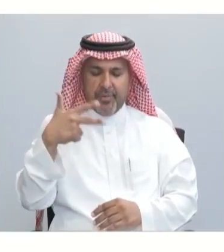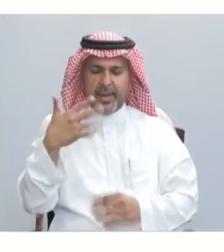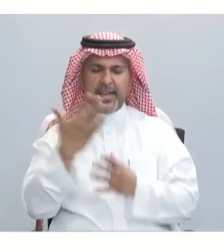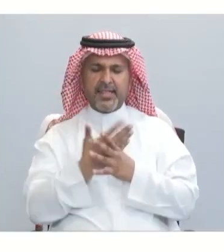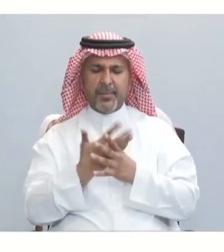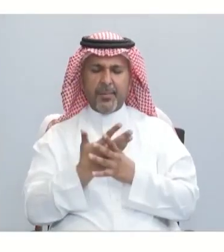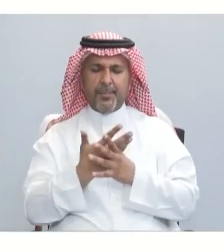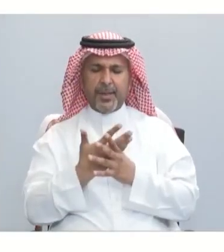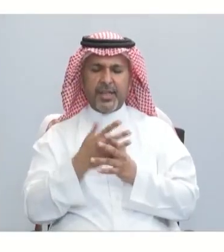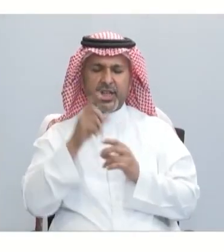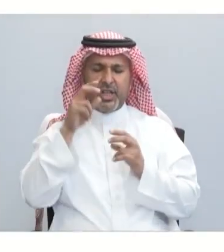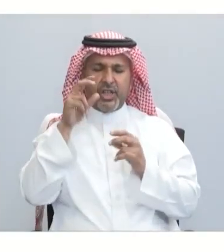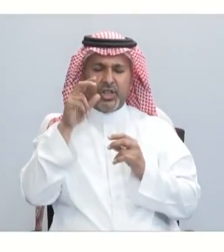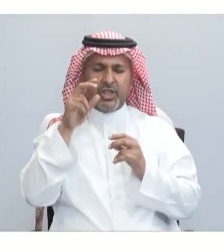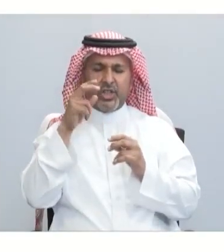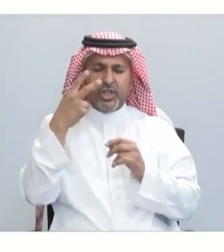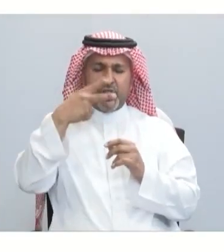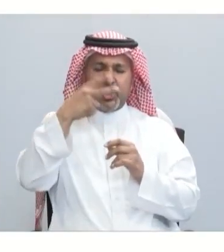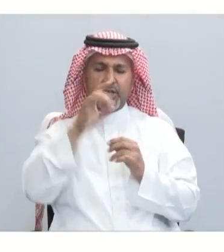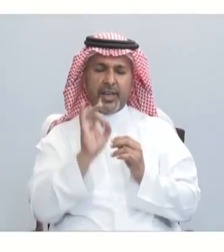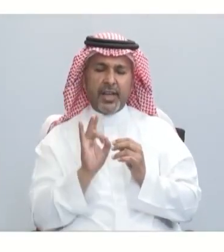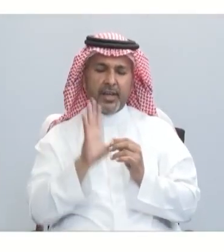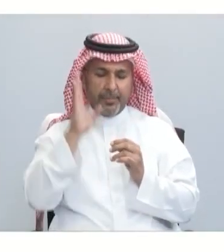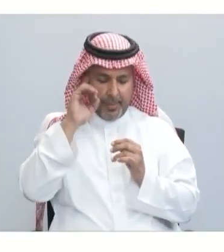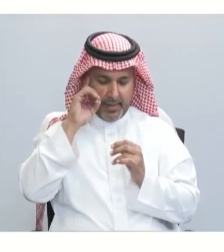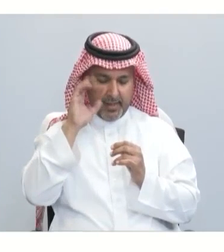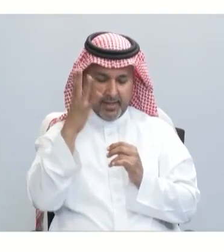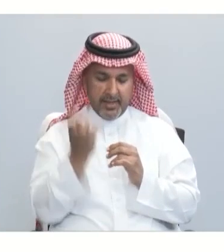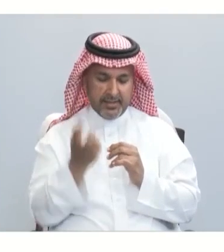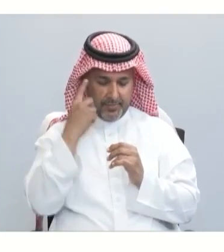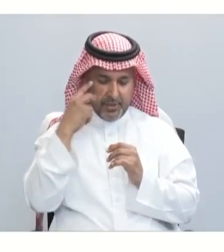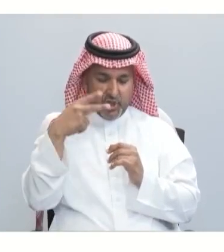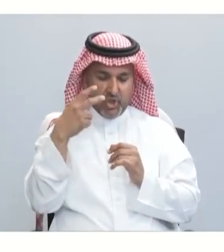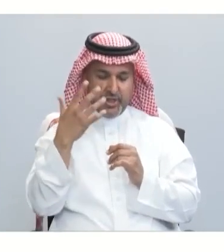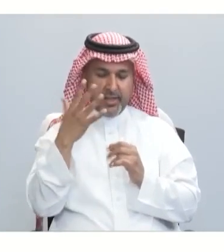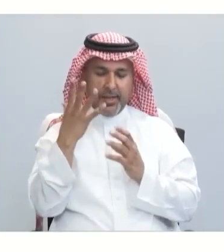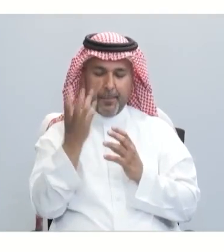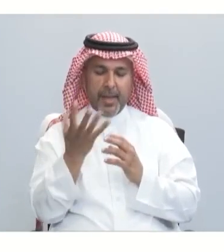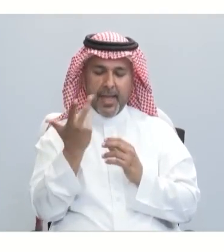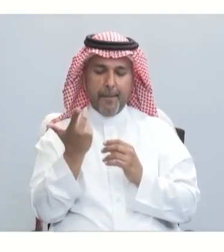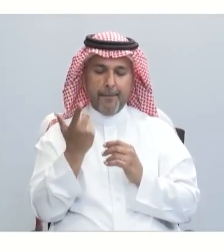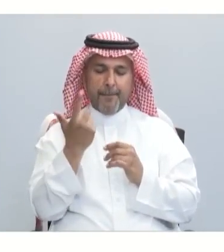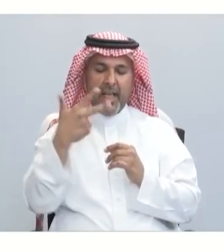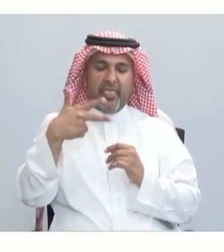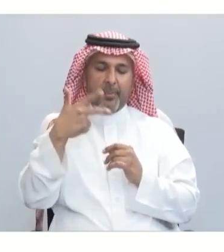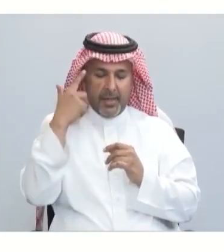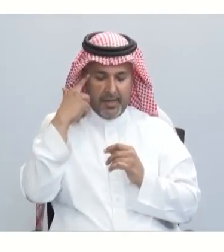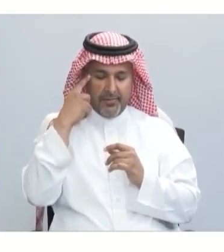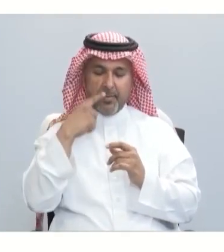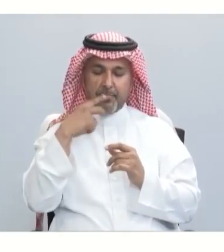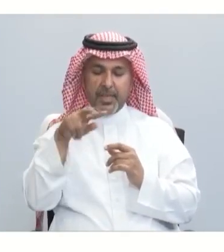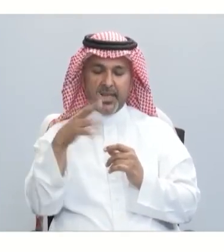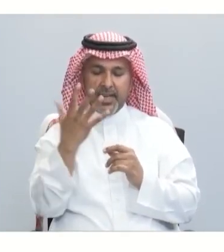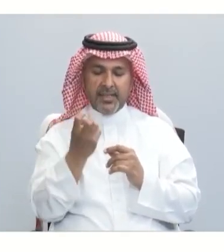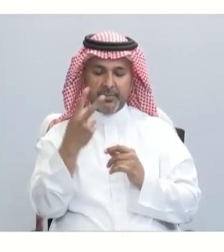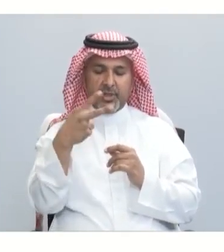الاساسيه اللي هي نعتبرها كانها واحد صحيح قسمنا منها 20 من طيب جي اعوض